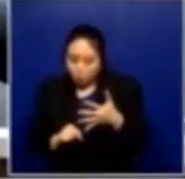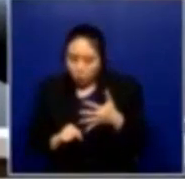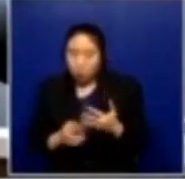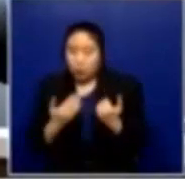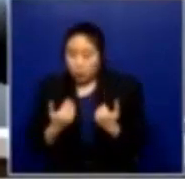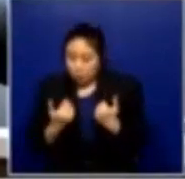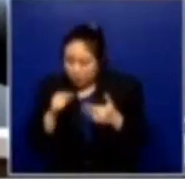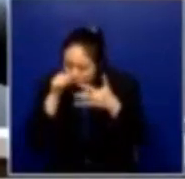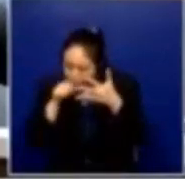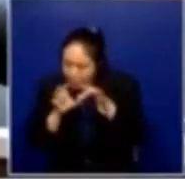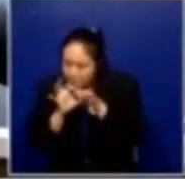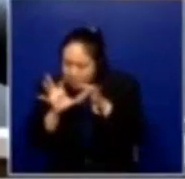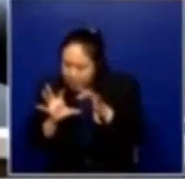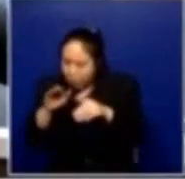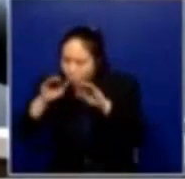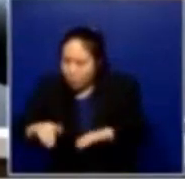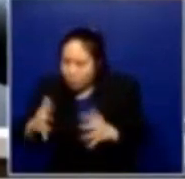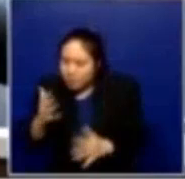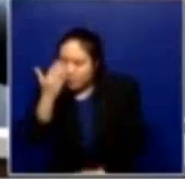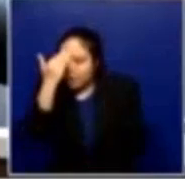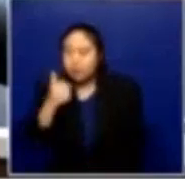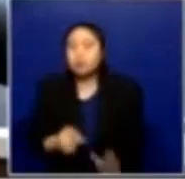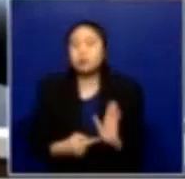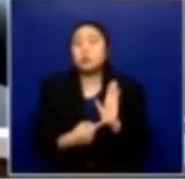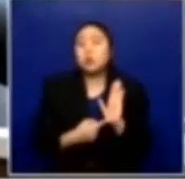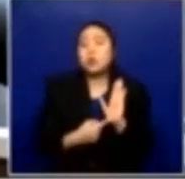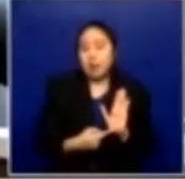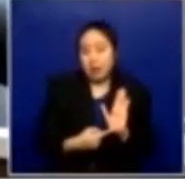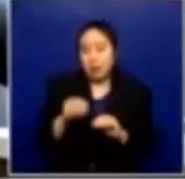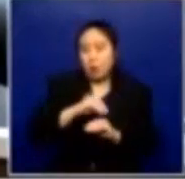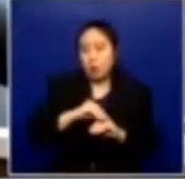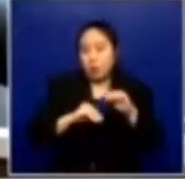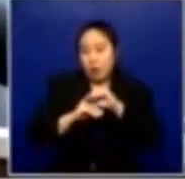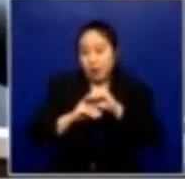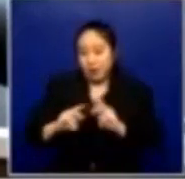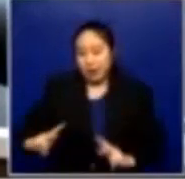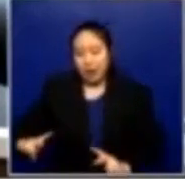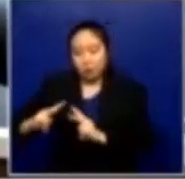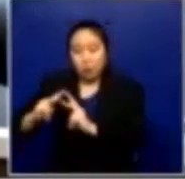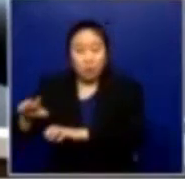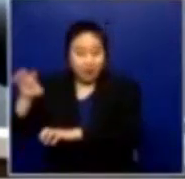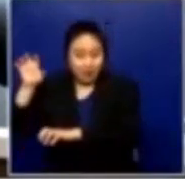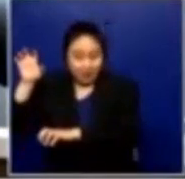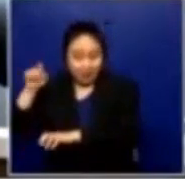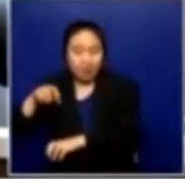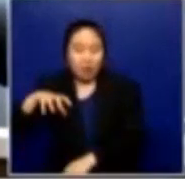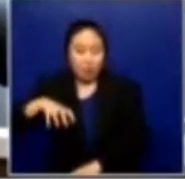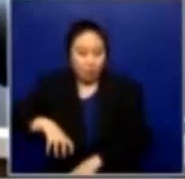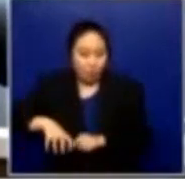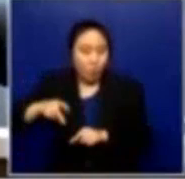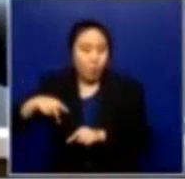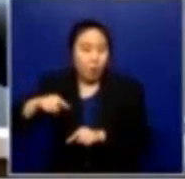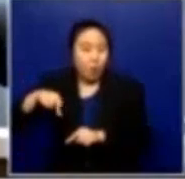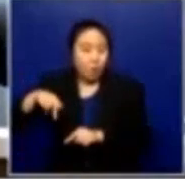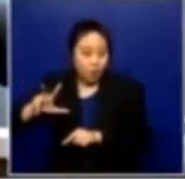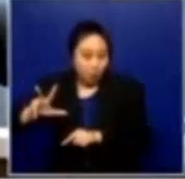ไปในปัจจุบันยกตัวอย่างเช่นโครงการความร่วมมือระหว่างกระทรวงมหาดไทยโดยกรมป้องกันและบรรเทาสาธ